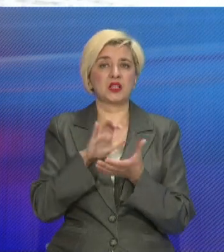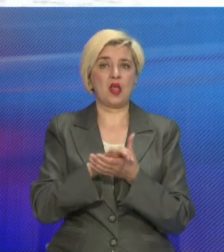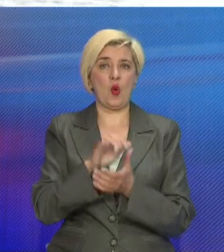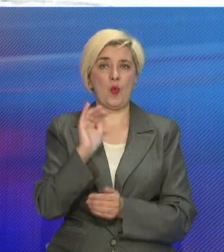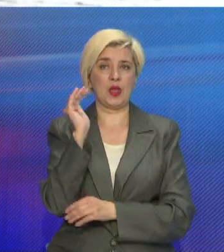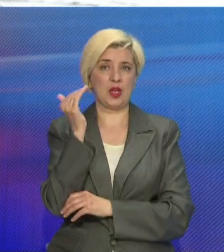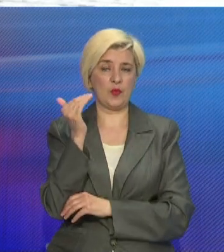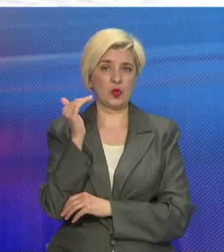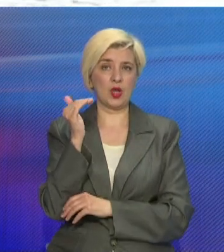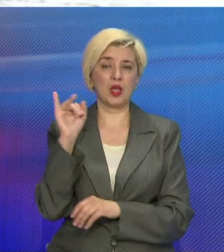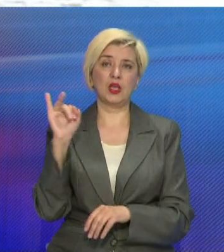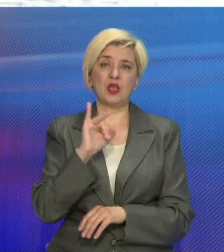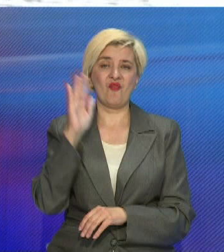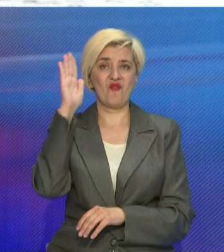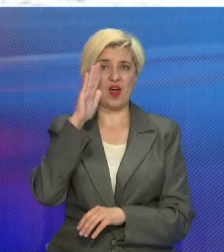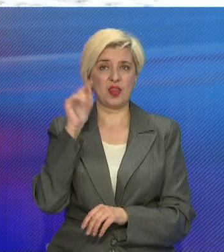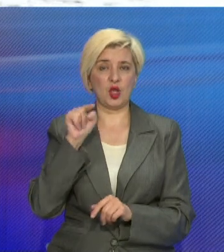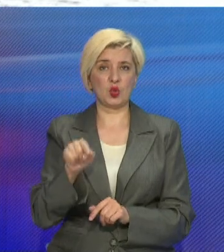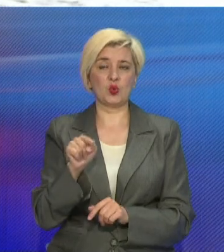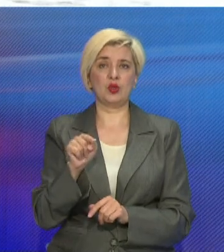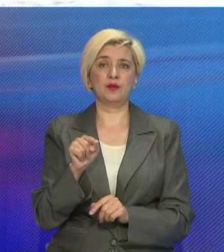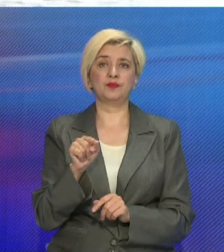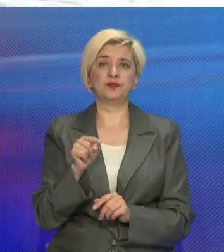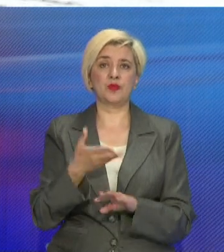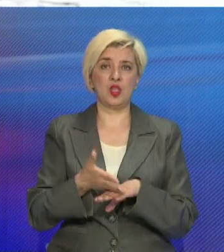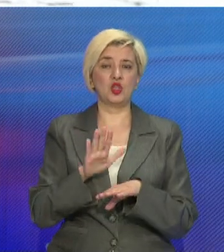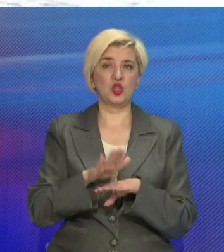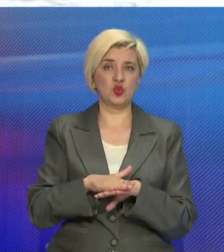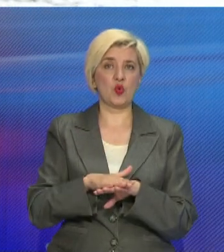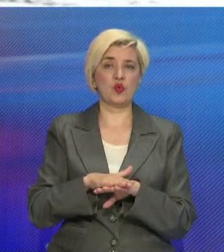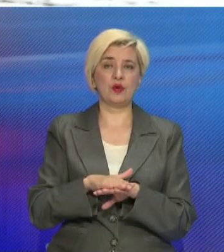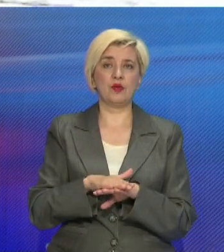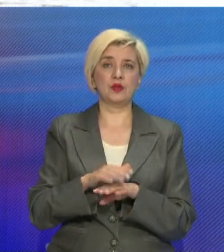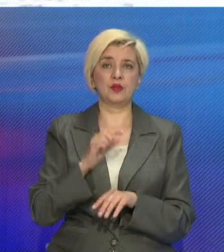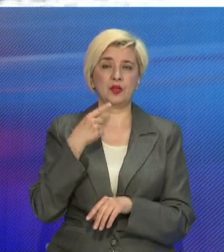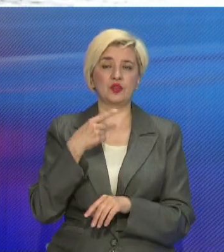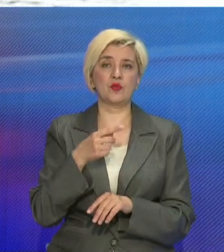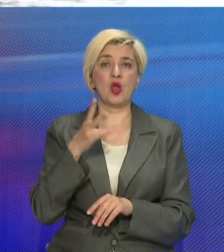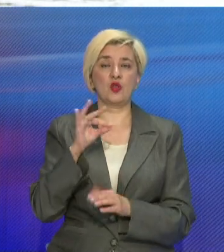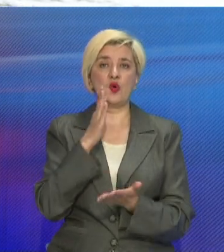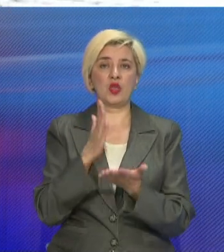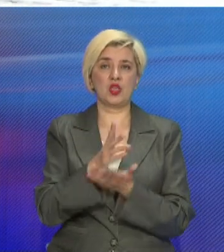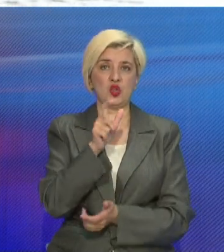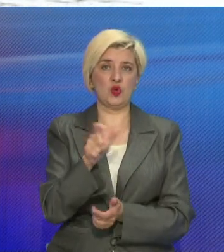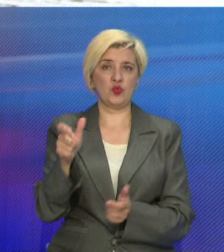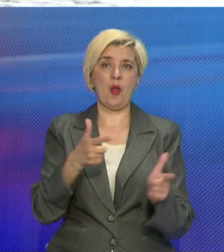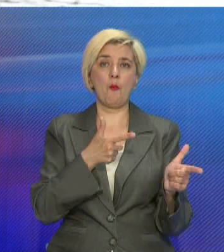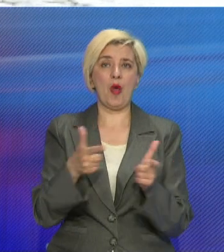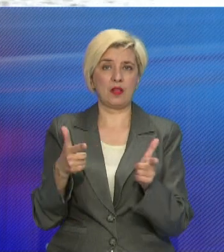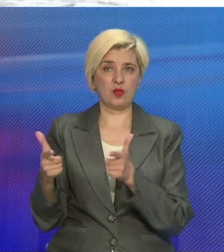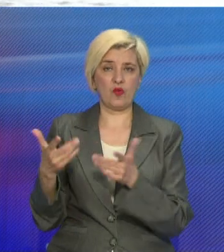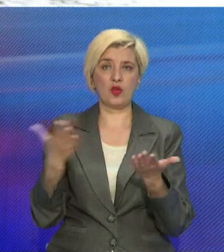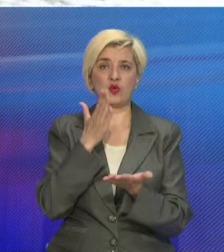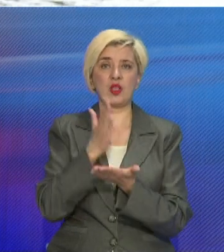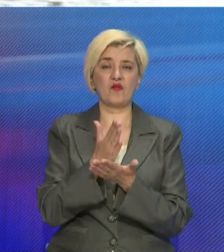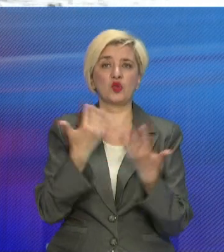И вода еще тут, такой тяжелый момент, скажем. Вот. Но есть люди подготовленные, которые уже являются в